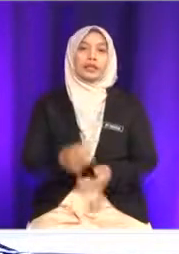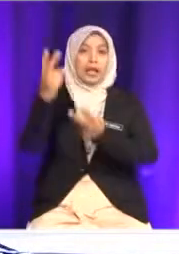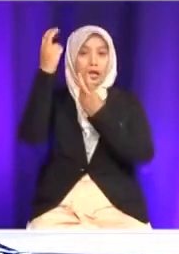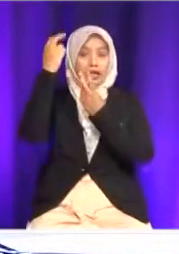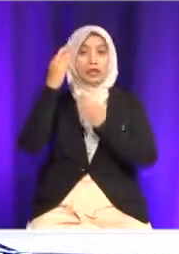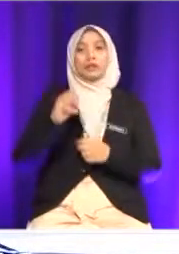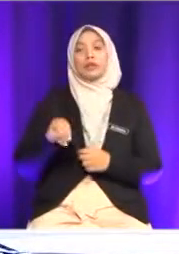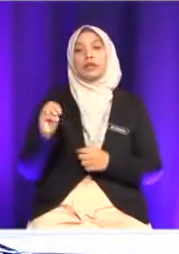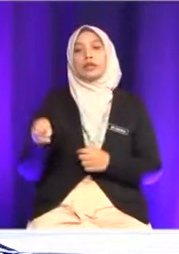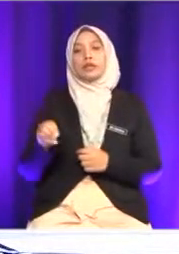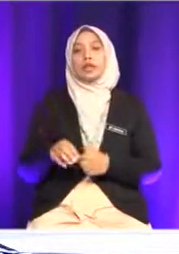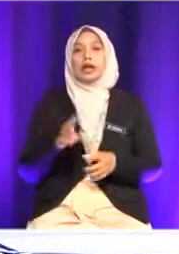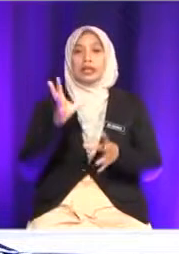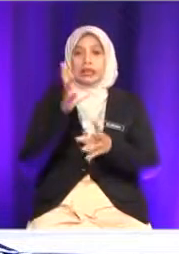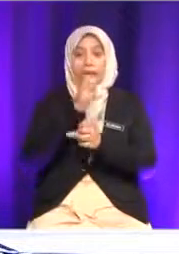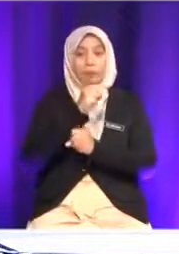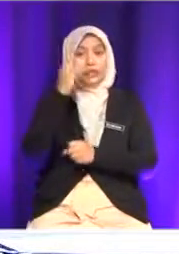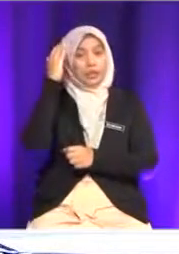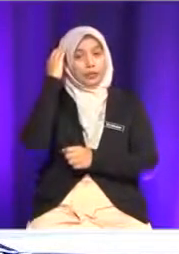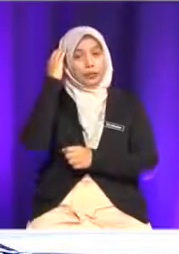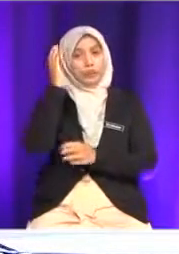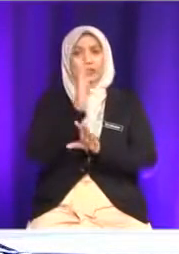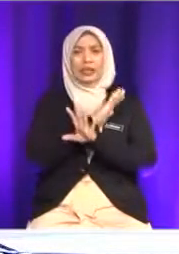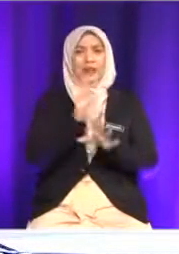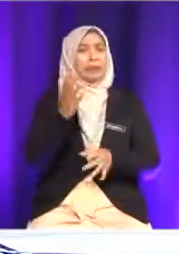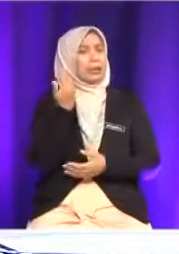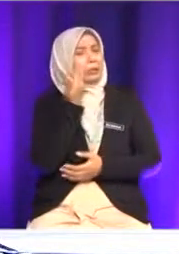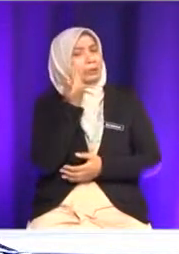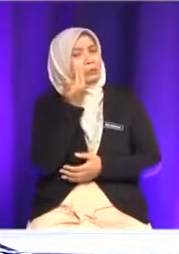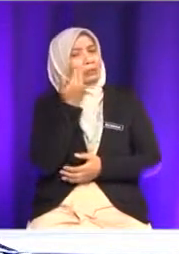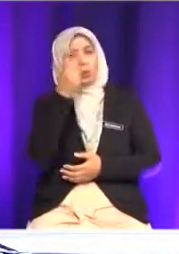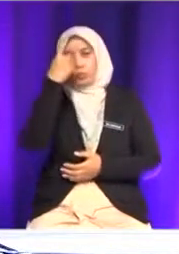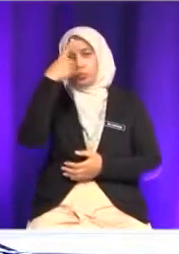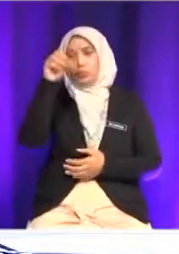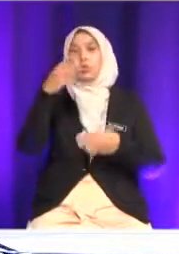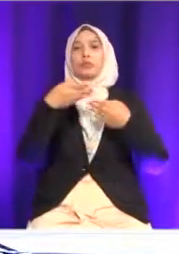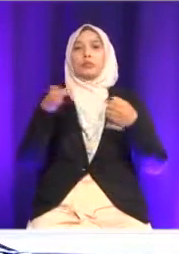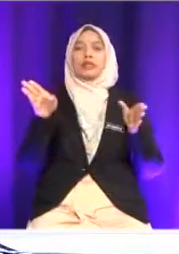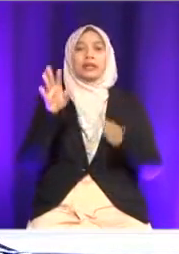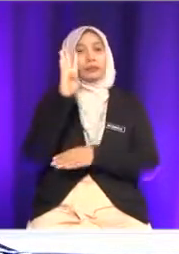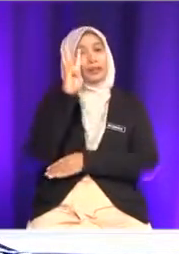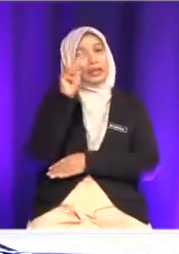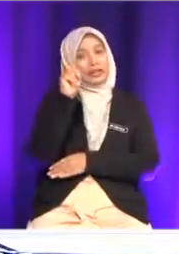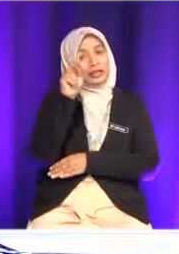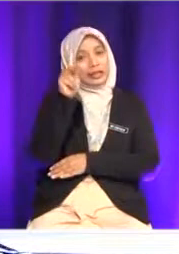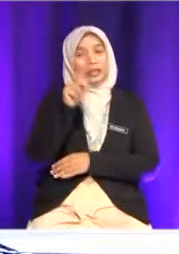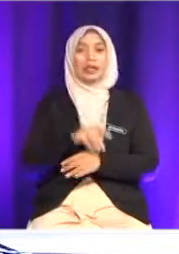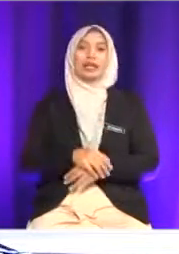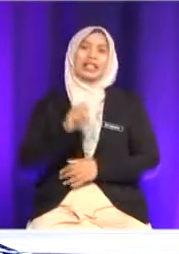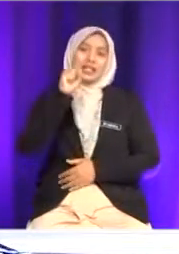murid-murid semua dapat pencerahan dan sepasi ini janganlah malu Janganlah segala untuk berkunjung ke bilik konseling di sekolah